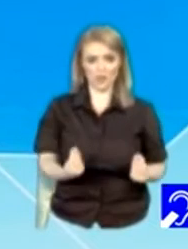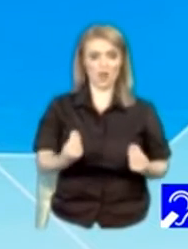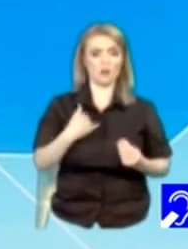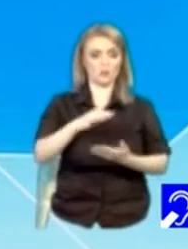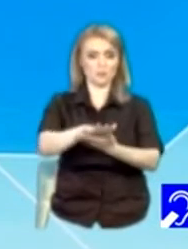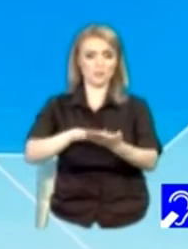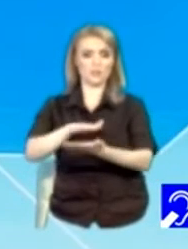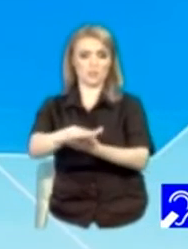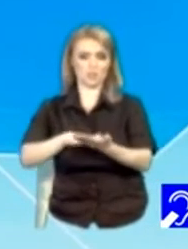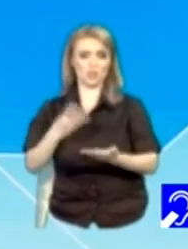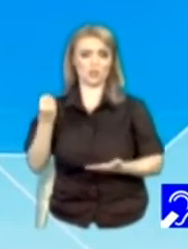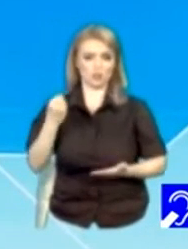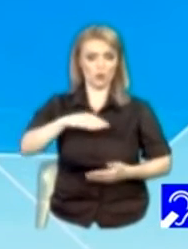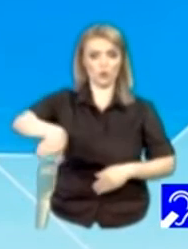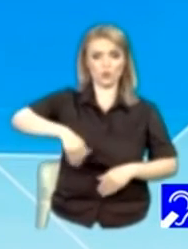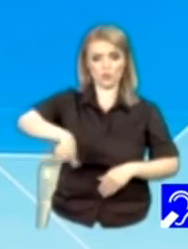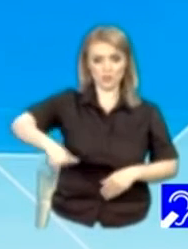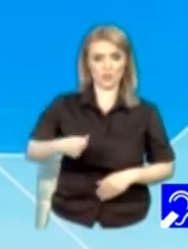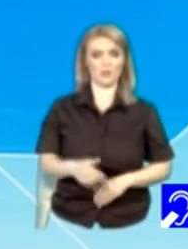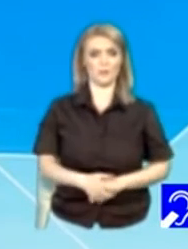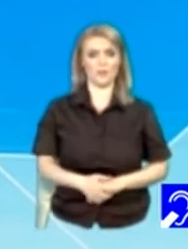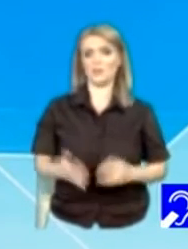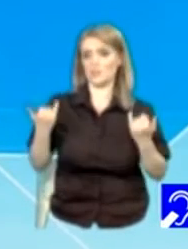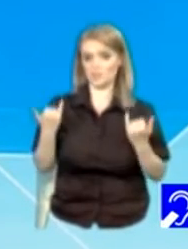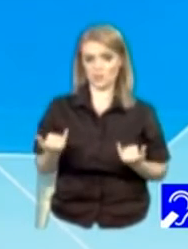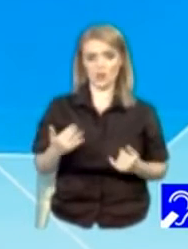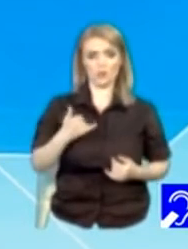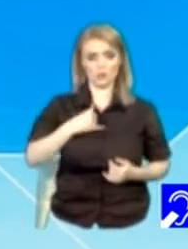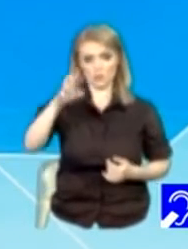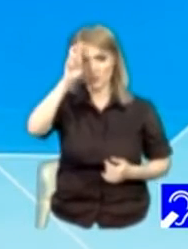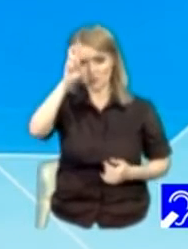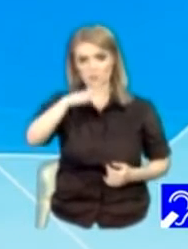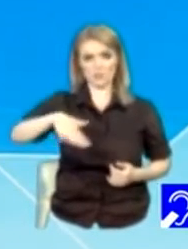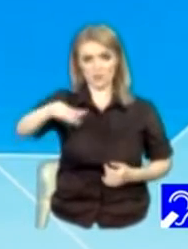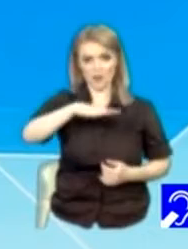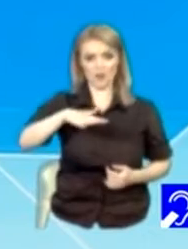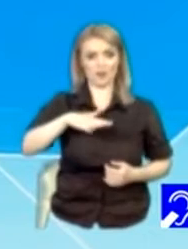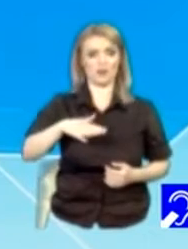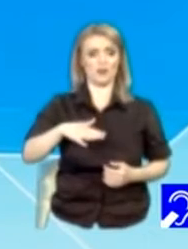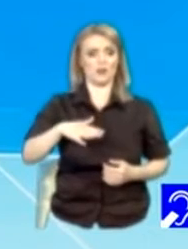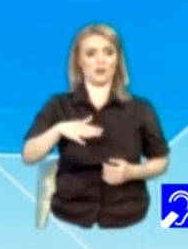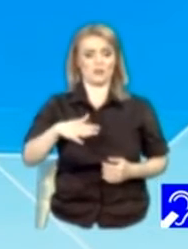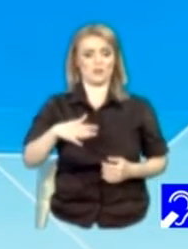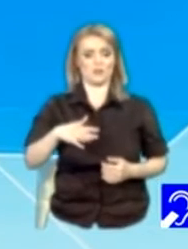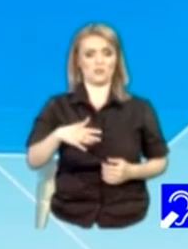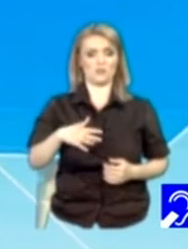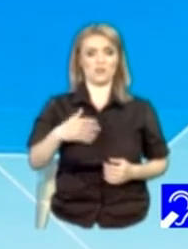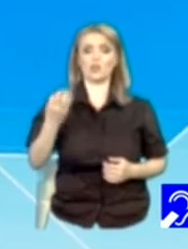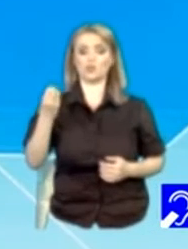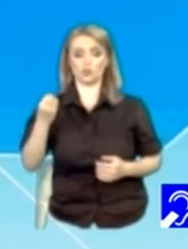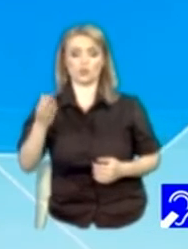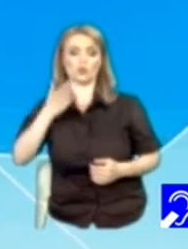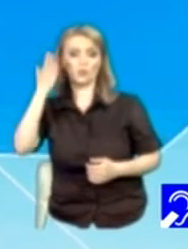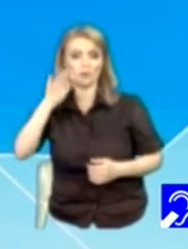pe ultima sută de metri, chiar și în momentul în care statul român a alocat un ajutor